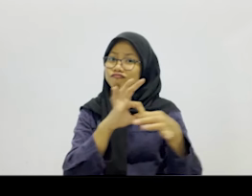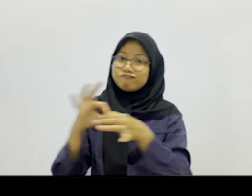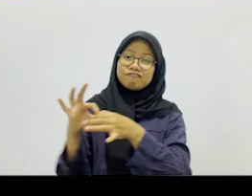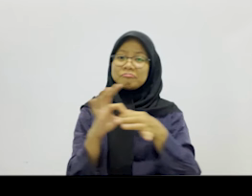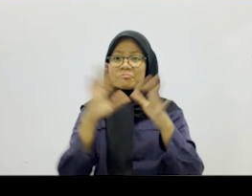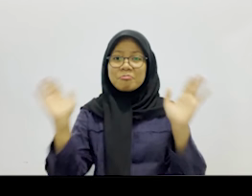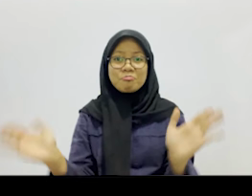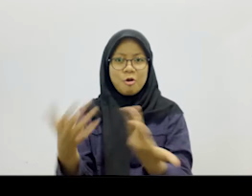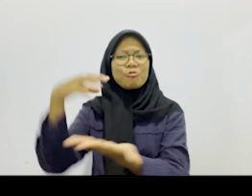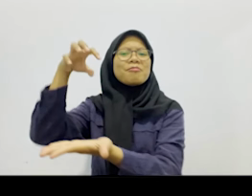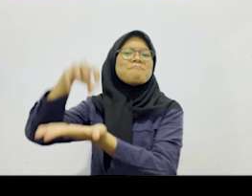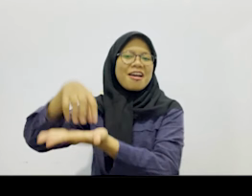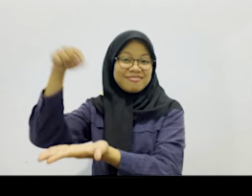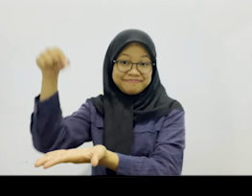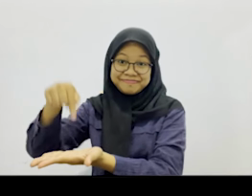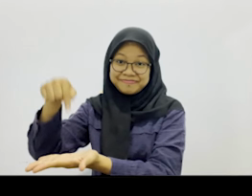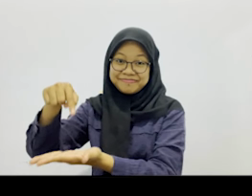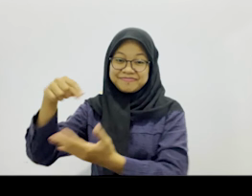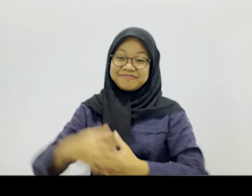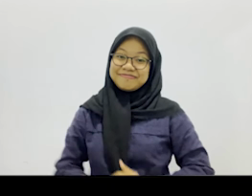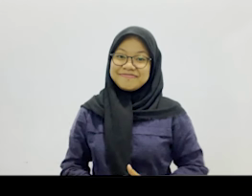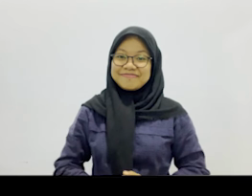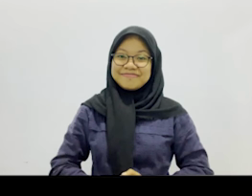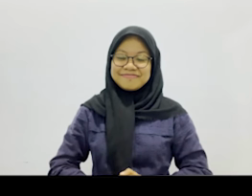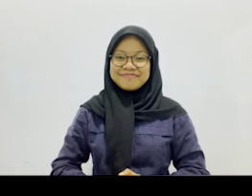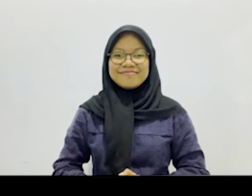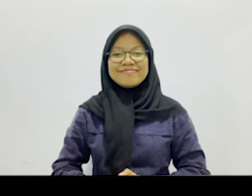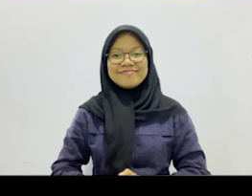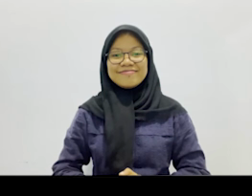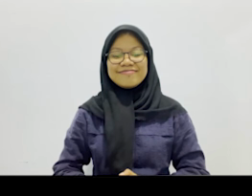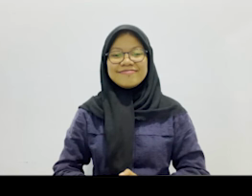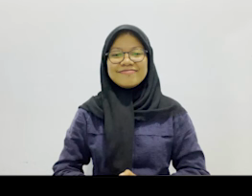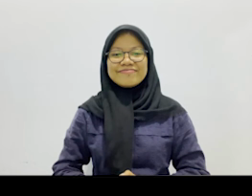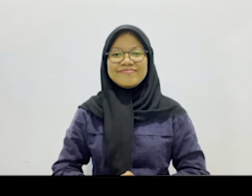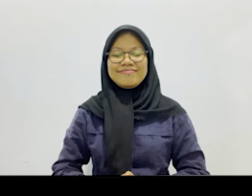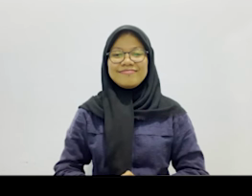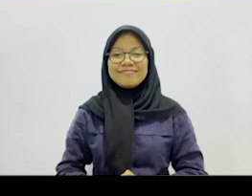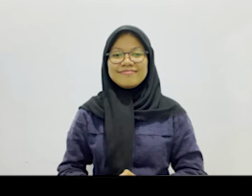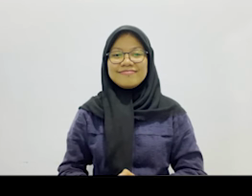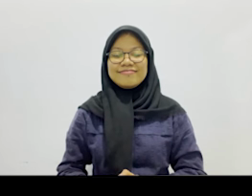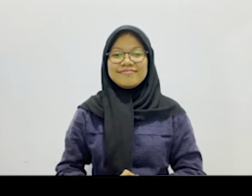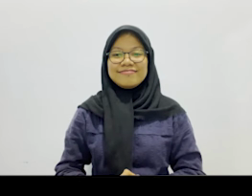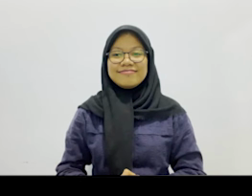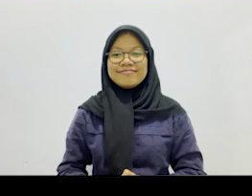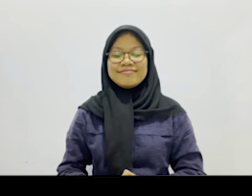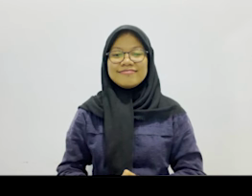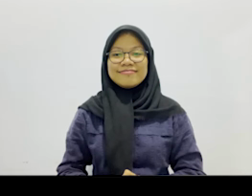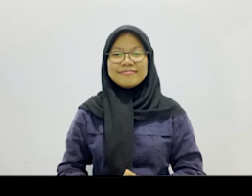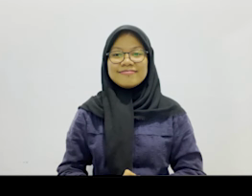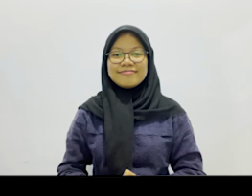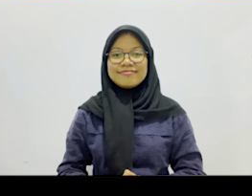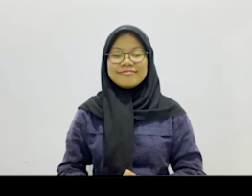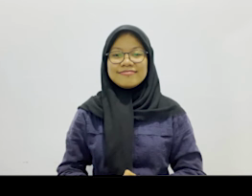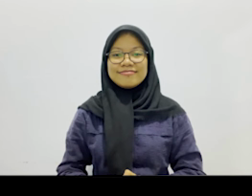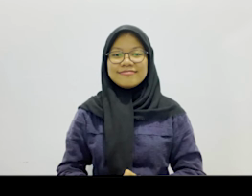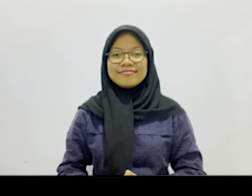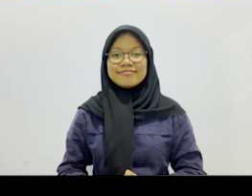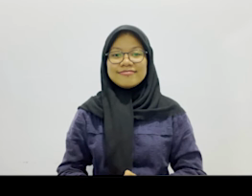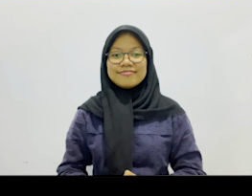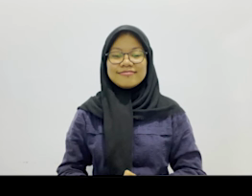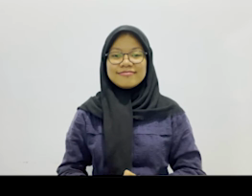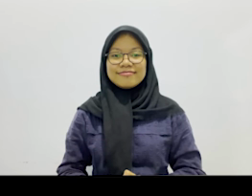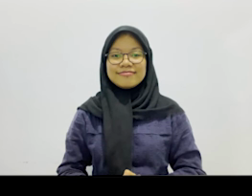juga kami dari BLG. Di sini keterlibatan teman-teman PKPA juga sebagai mitra kami ya dalam melaksanakan tugas-tugas kami sebagai lembaga